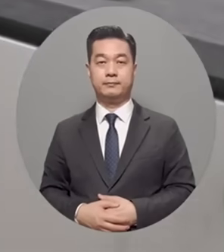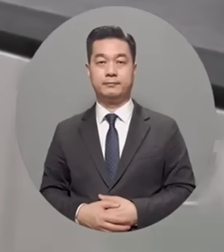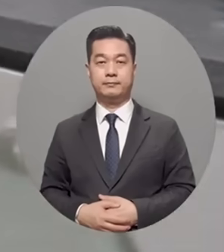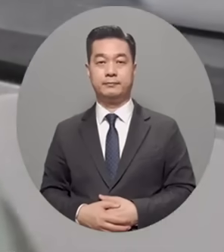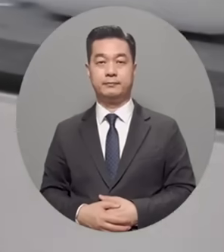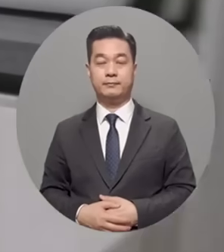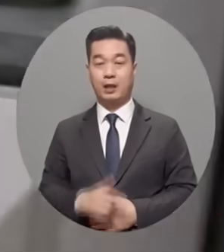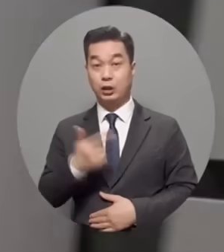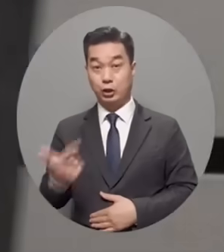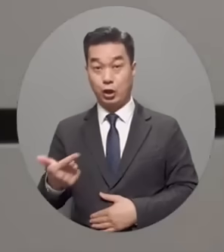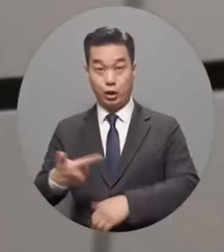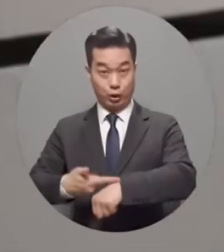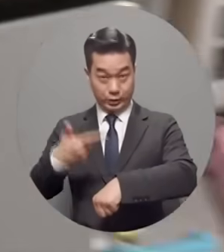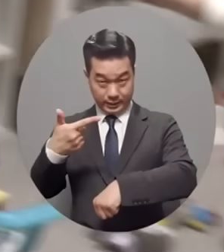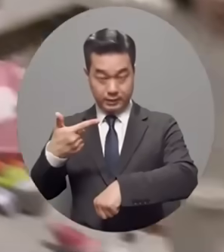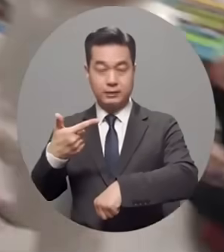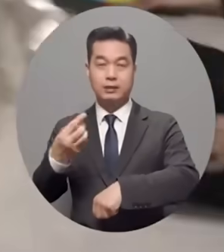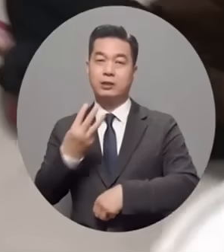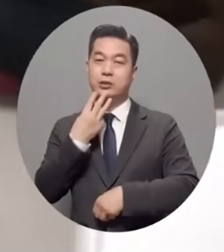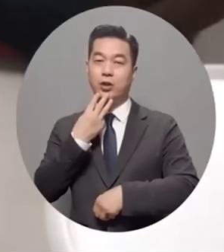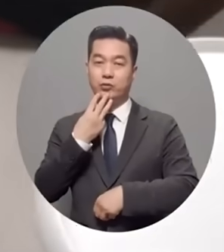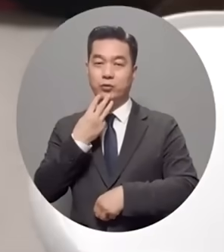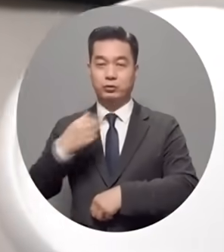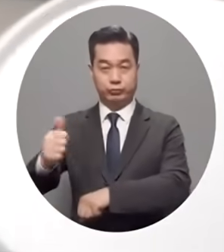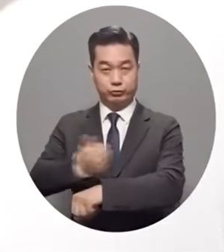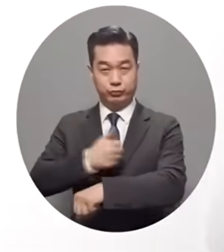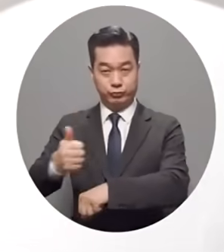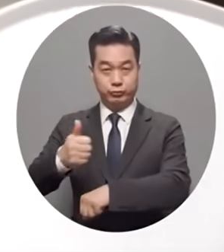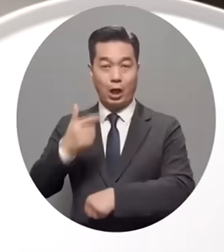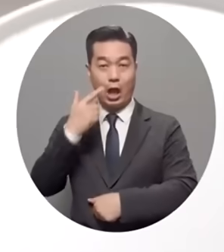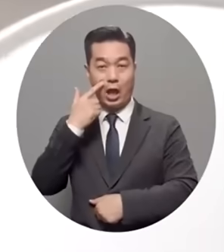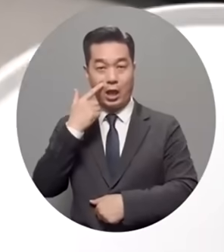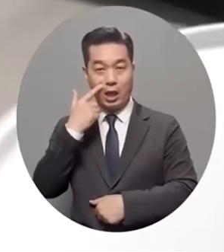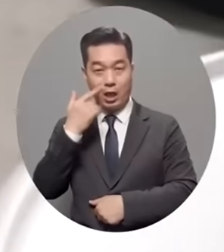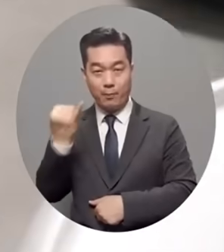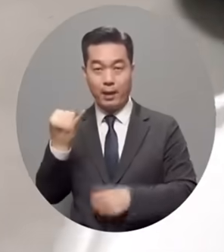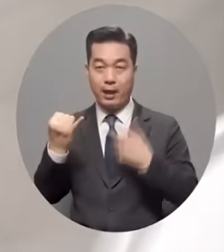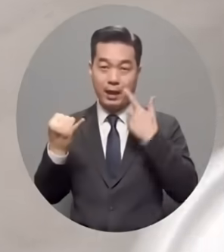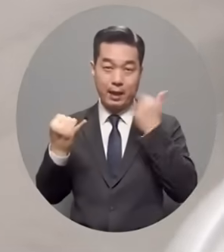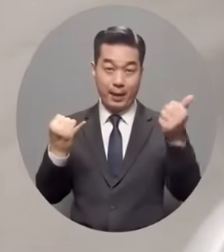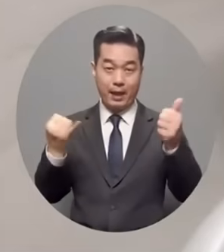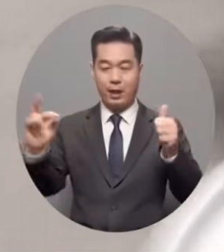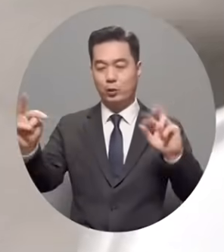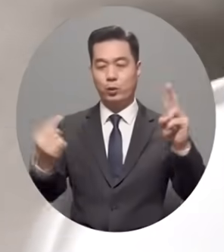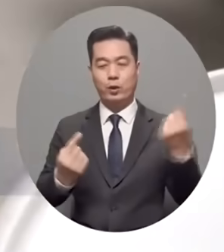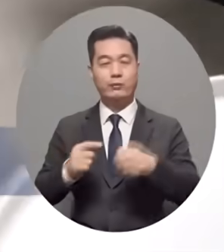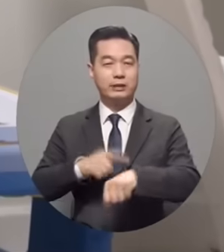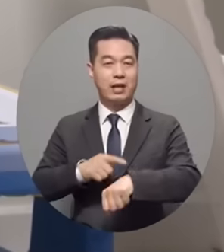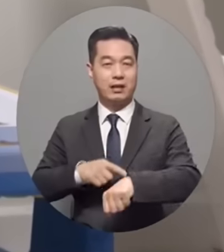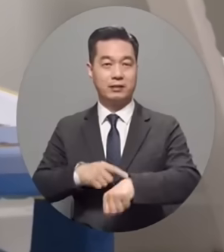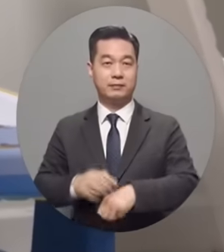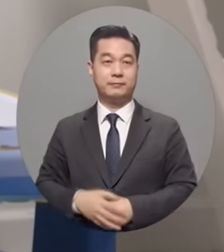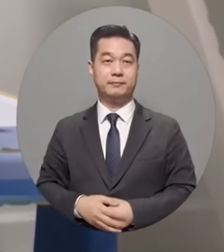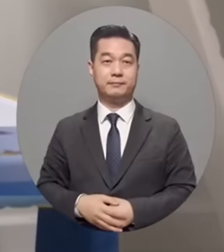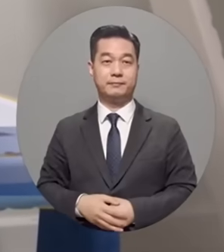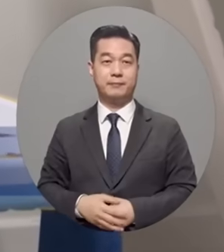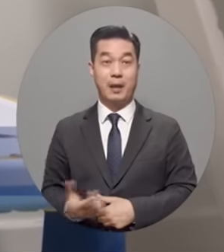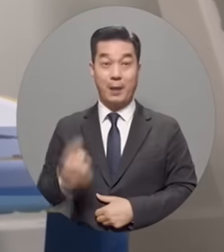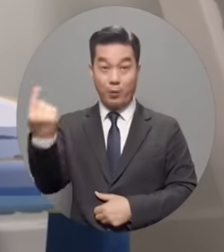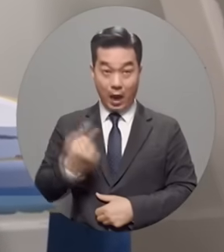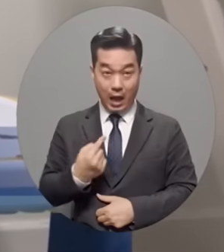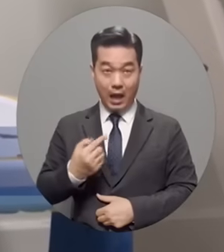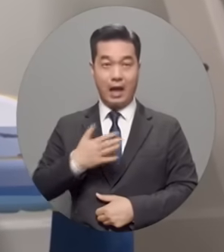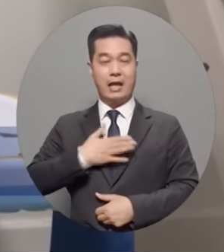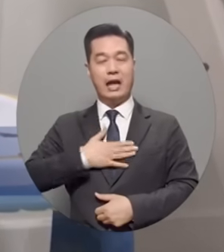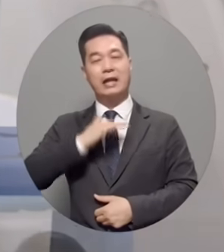저녁 6시, 서울로 출퇴근하는 2살 지우의 엄마 아빠가 돌아올 시간입니다. 기다릴게요. 친구